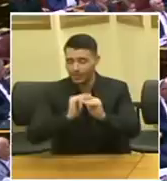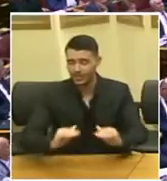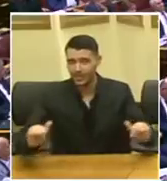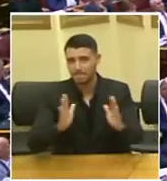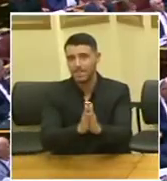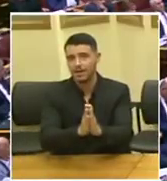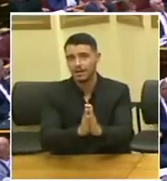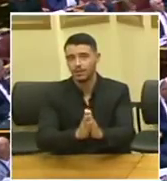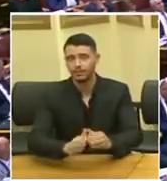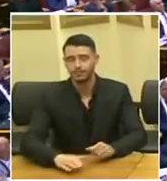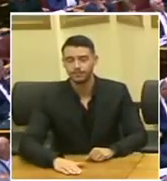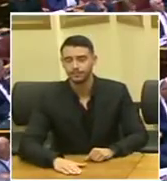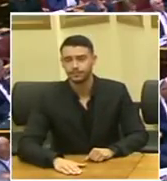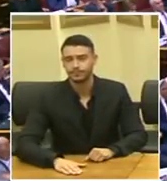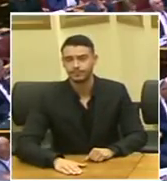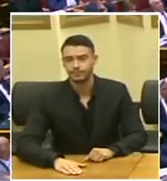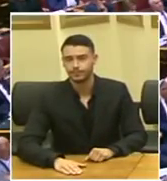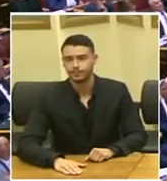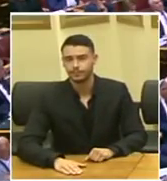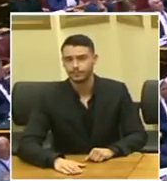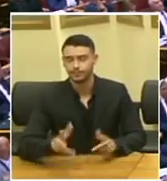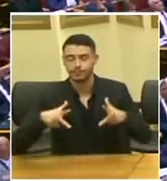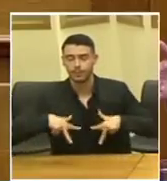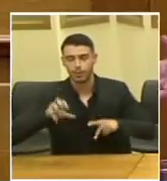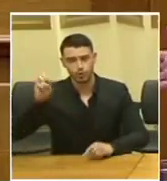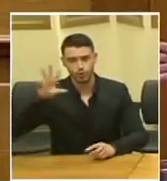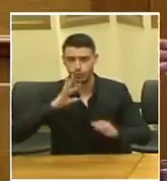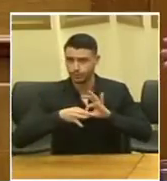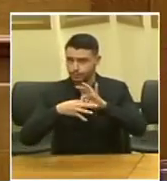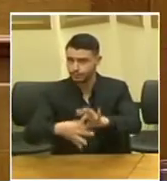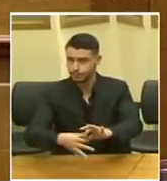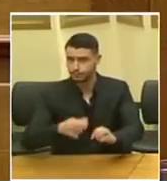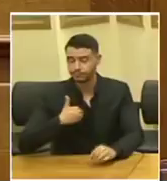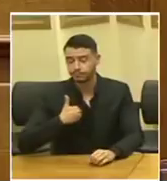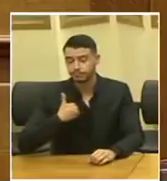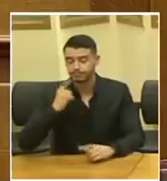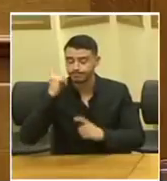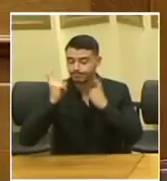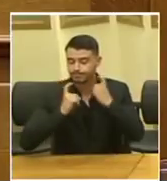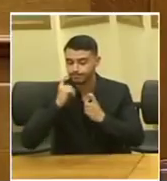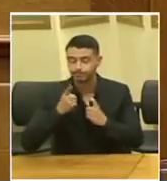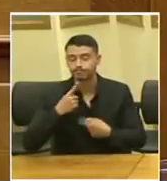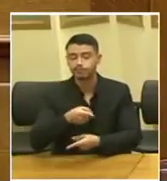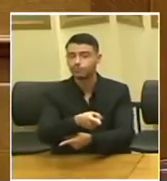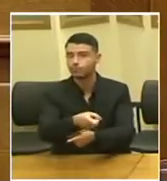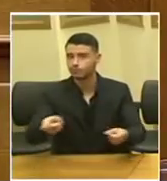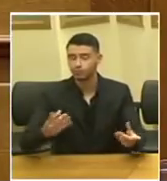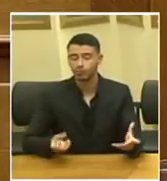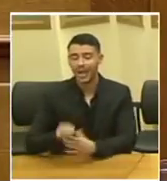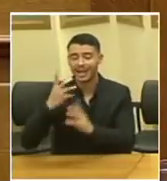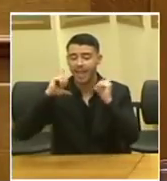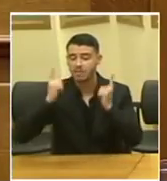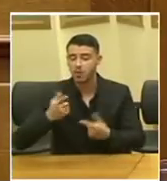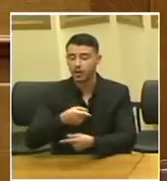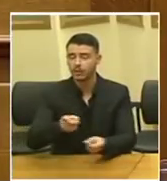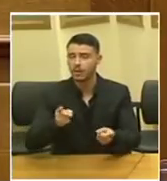Υποψία. Παρακαλώ. Έχω μια υποψία. Ότι πολλοί φίλοι μου της Νέας Δημοκρατίας, με μερικούς έχουν